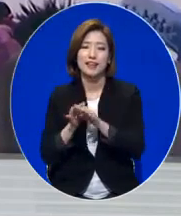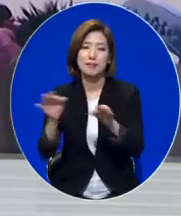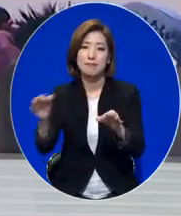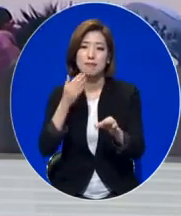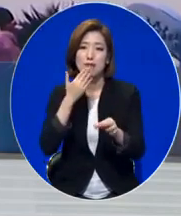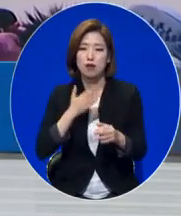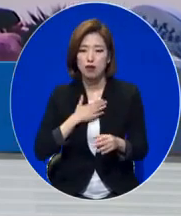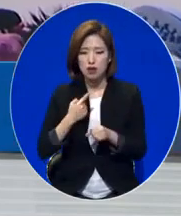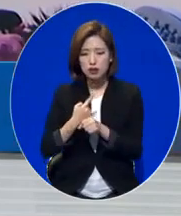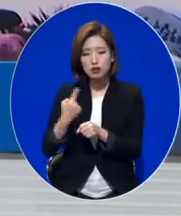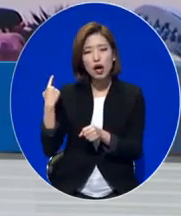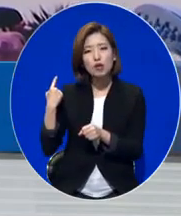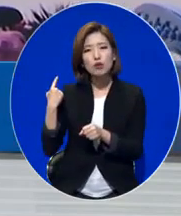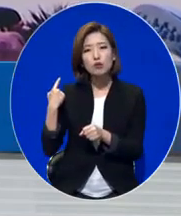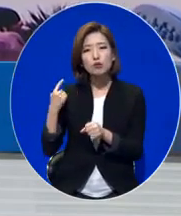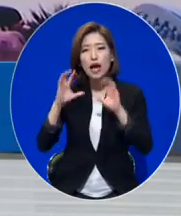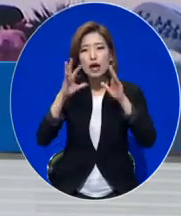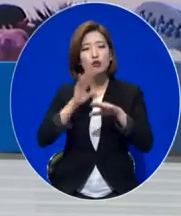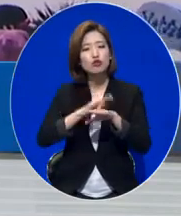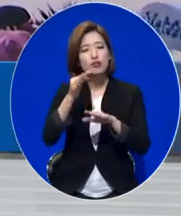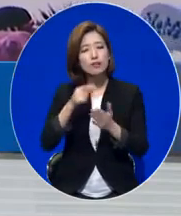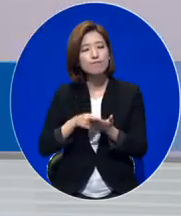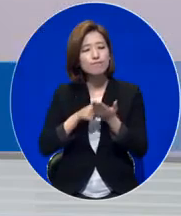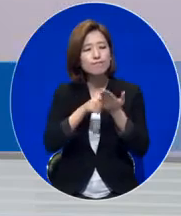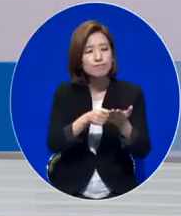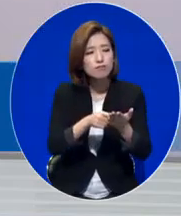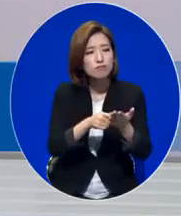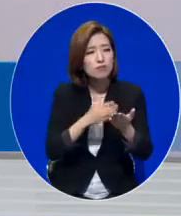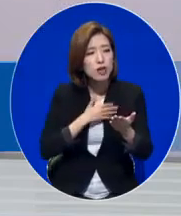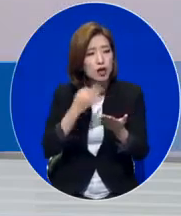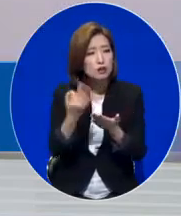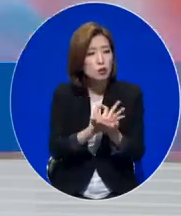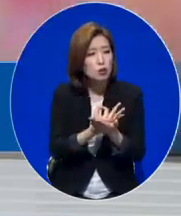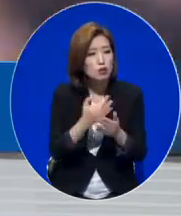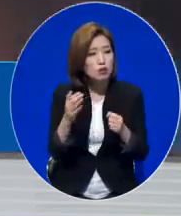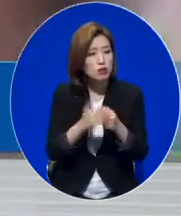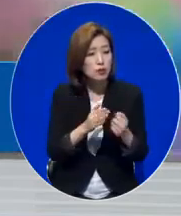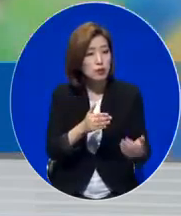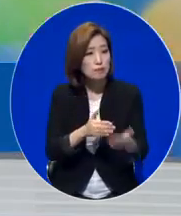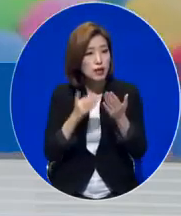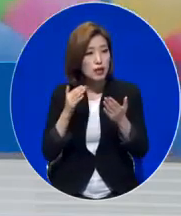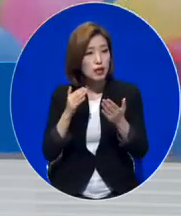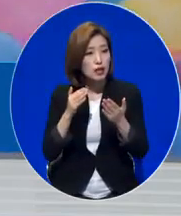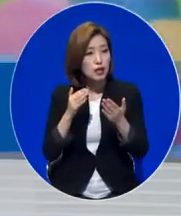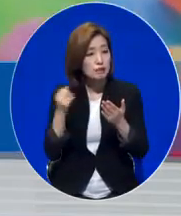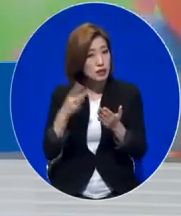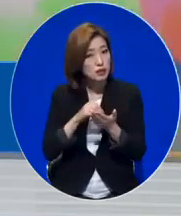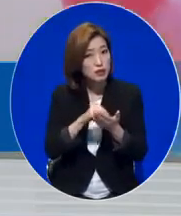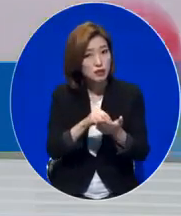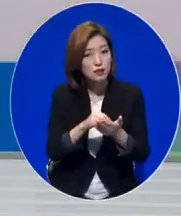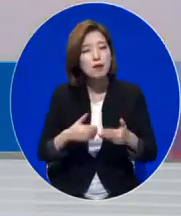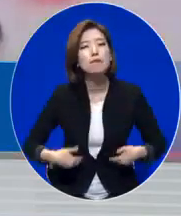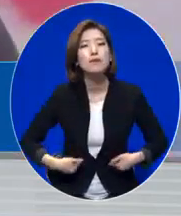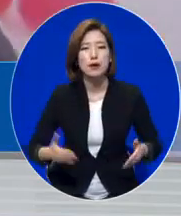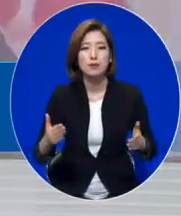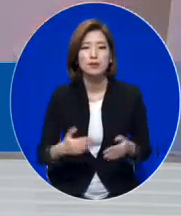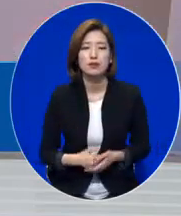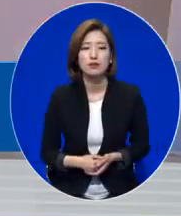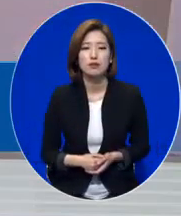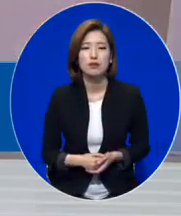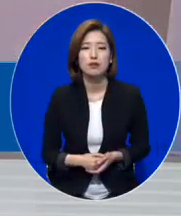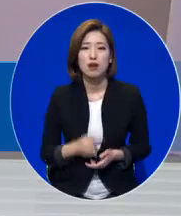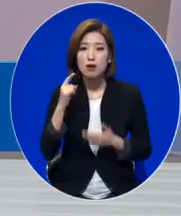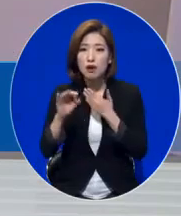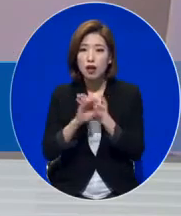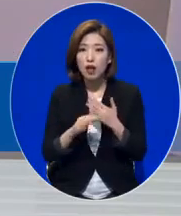신청했지만 소득이나 재산 기준 초과로 받지 못했던 아동 이라면 다시 신청할 필요는 없습니다 한번도 신창 한 적이